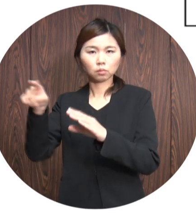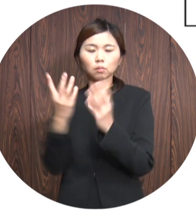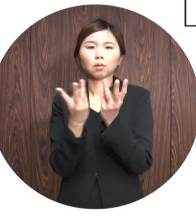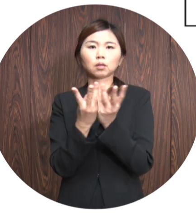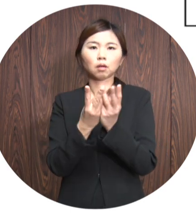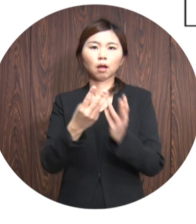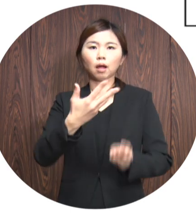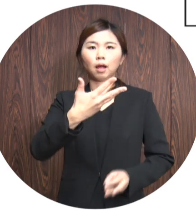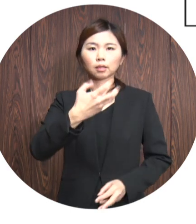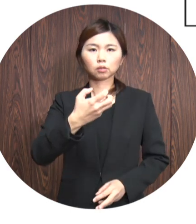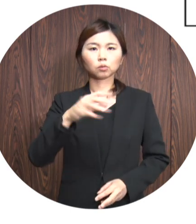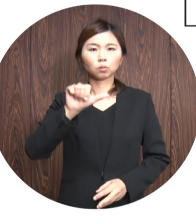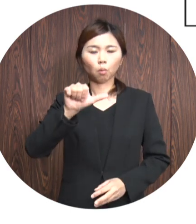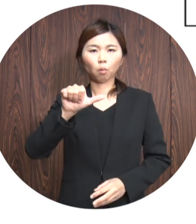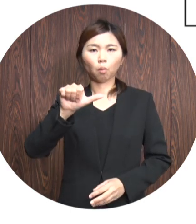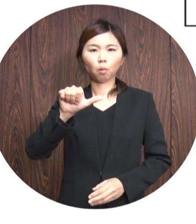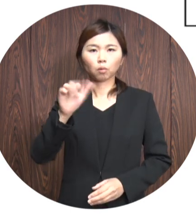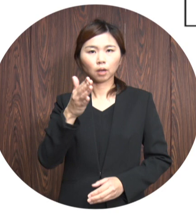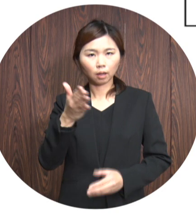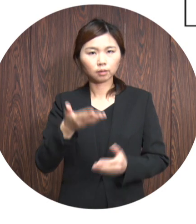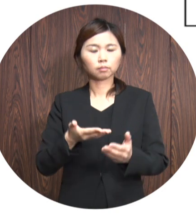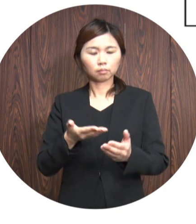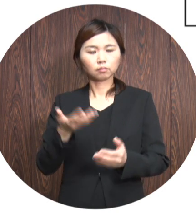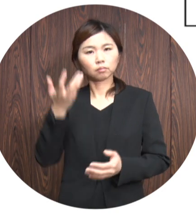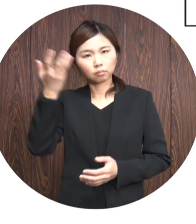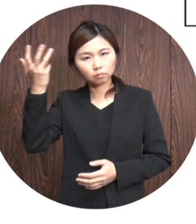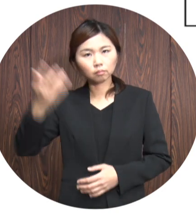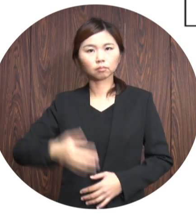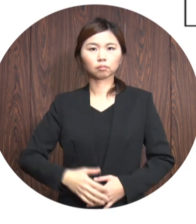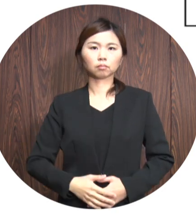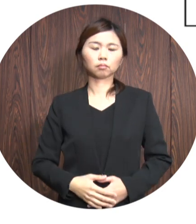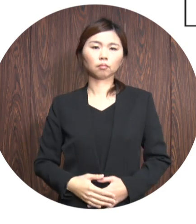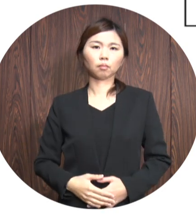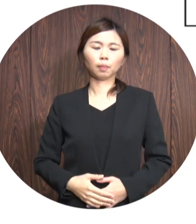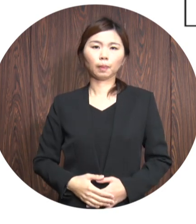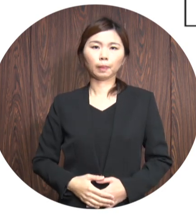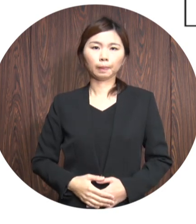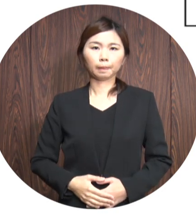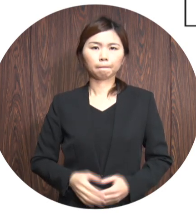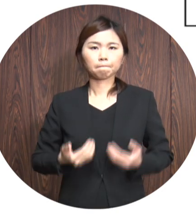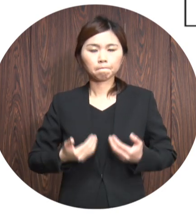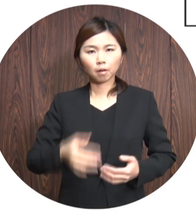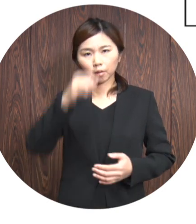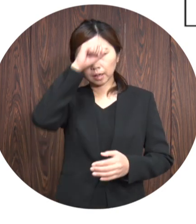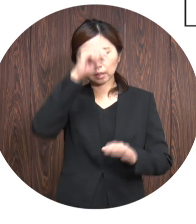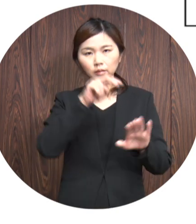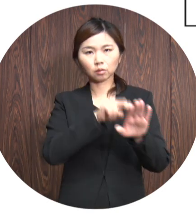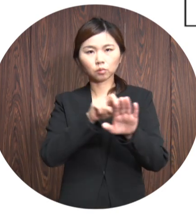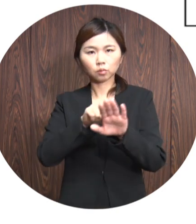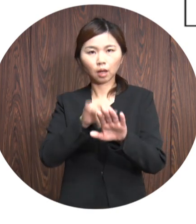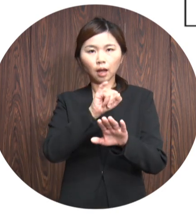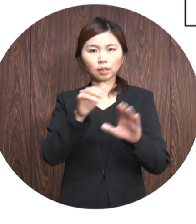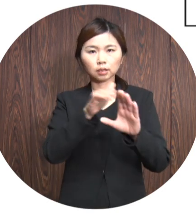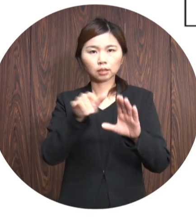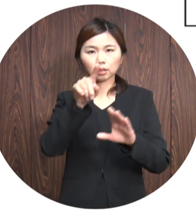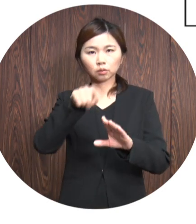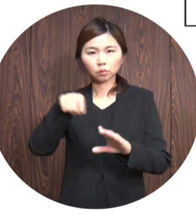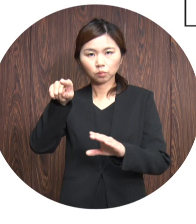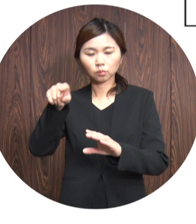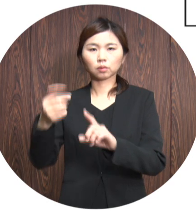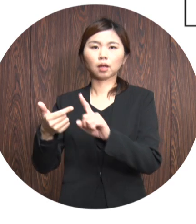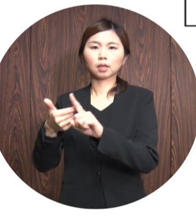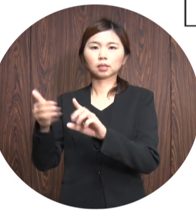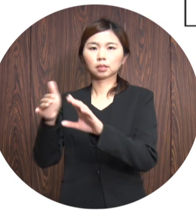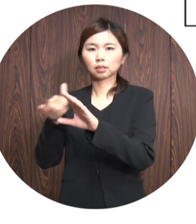ます重篤な患者を治療する icu や hcu は現在